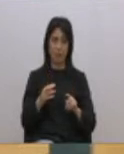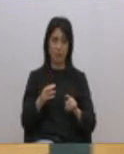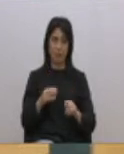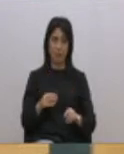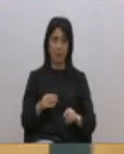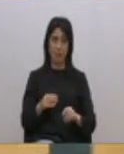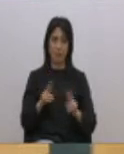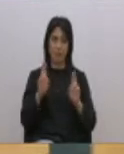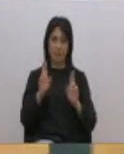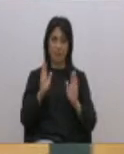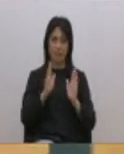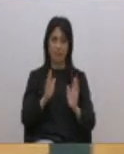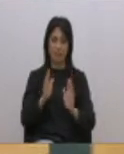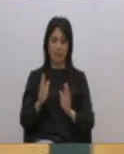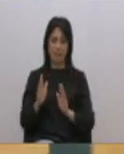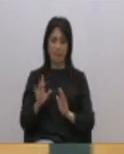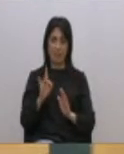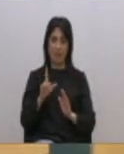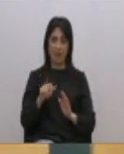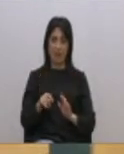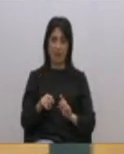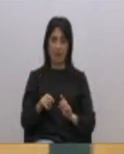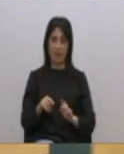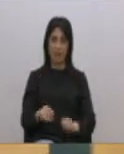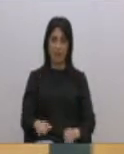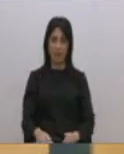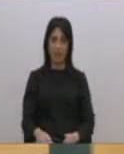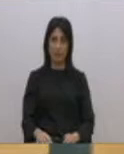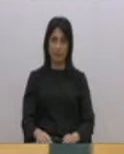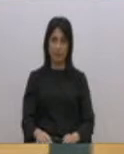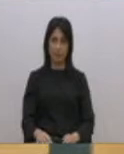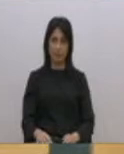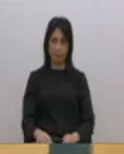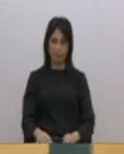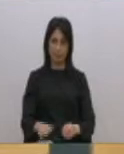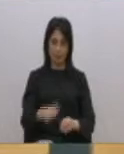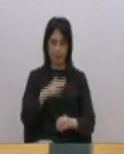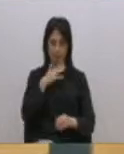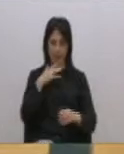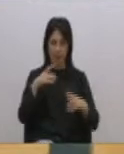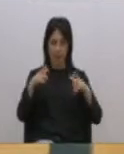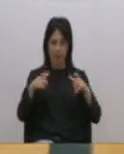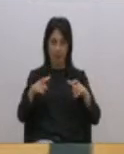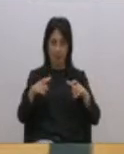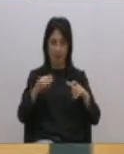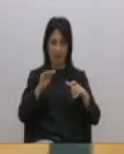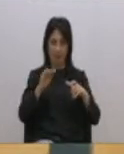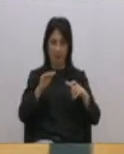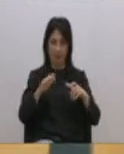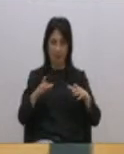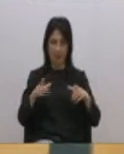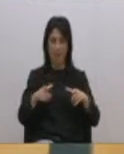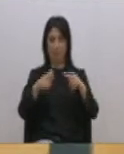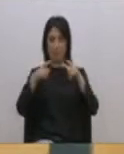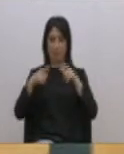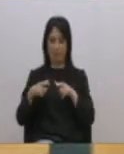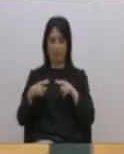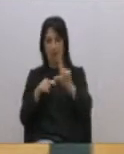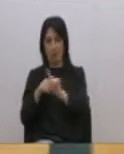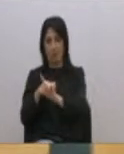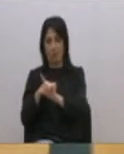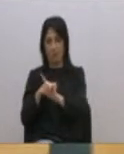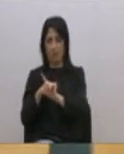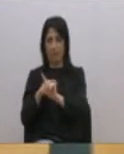ასე ვთქვათ წესრიგდება რეგლამენტით, ანუ ყველაზე მრავალრიცხოვანი ფრაქცია, შემდეგ